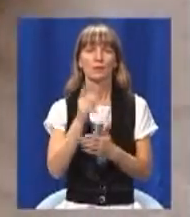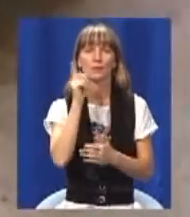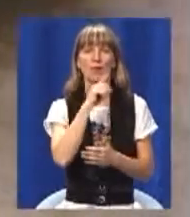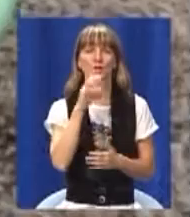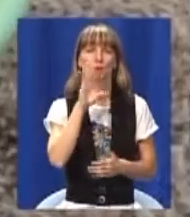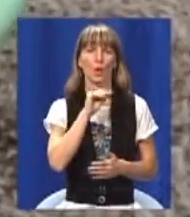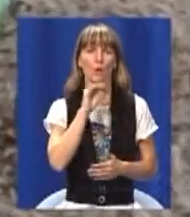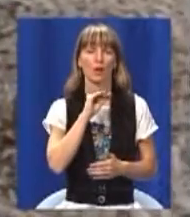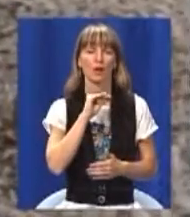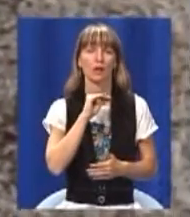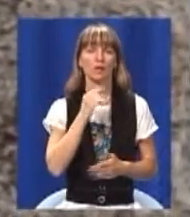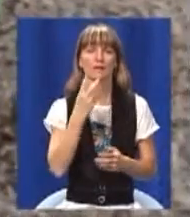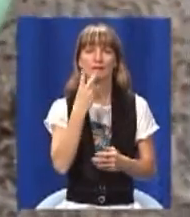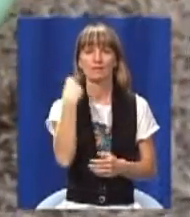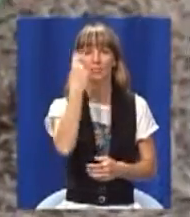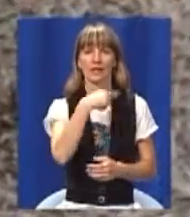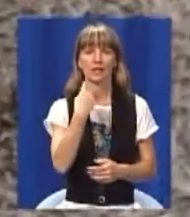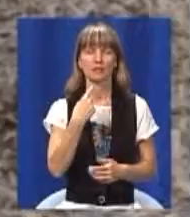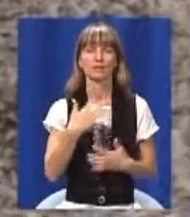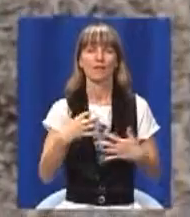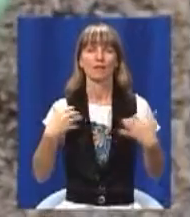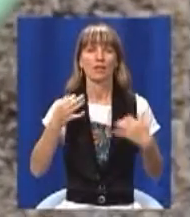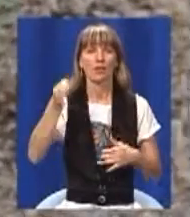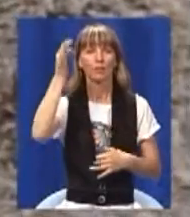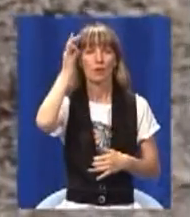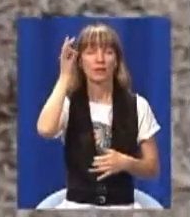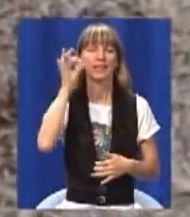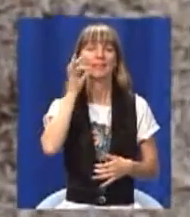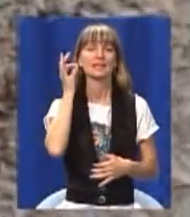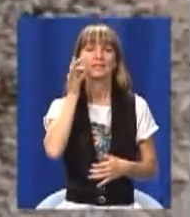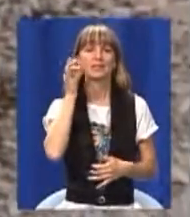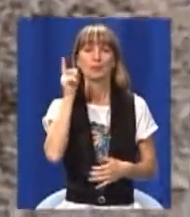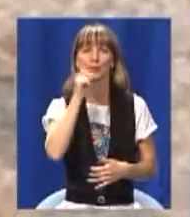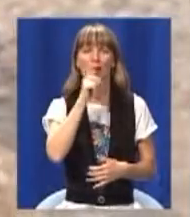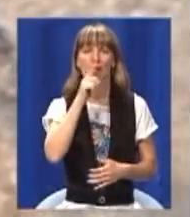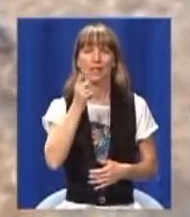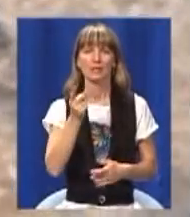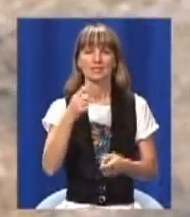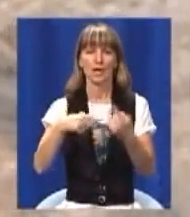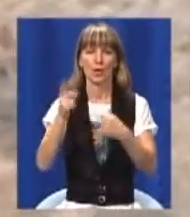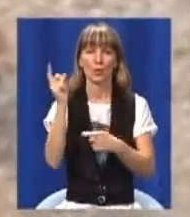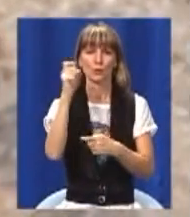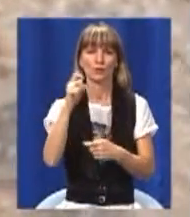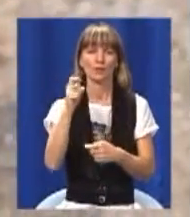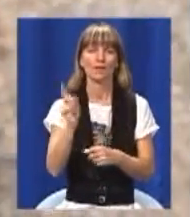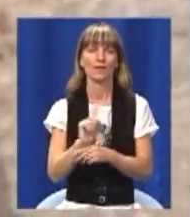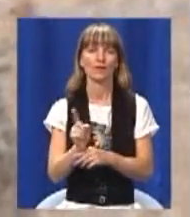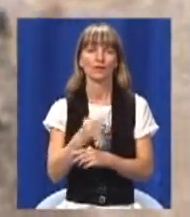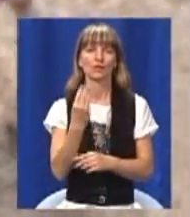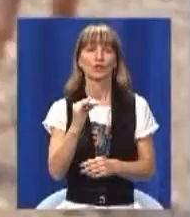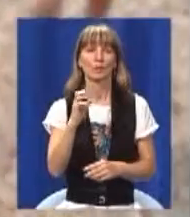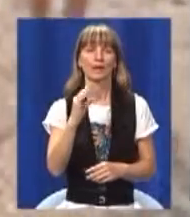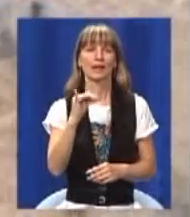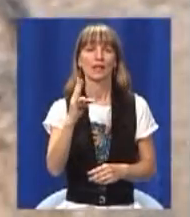«маленький собака». Своїм зовнішнім виглядом тварини нагадують лисичку з маленьким закрученим хвостиком. Шибаїну